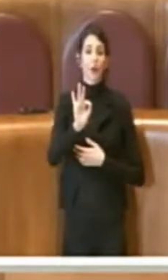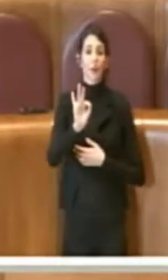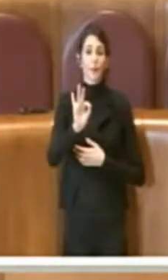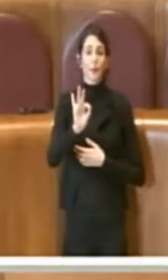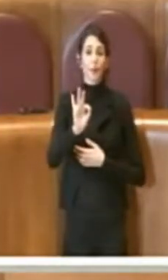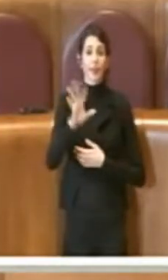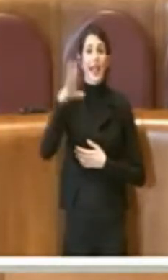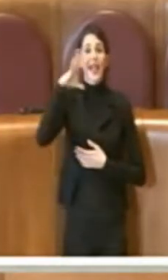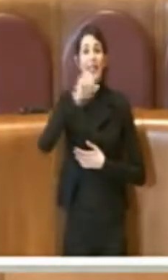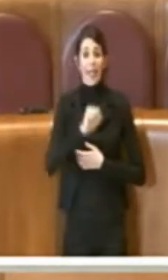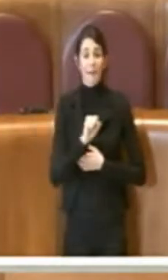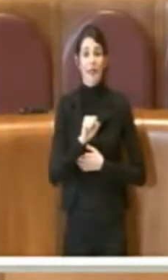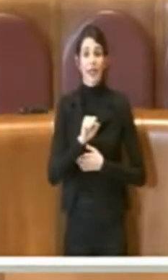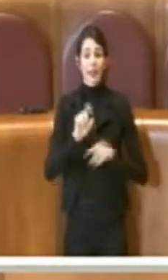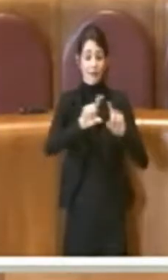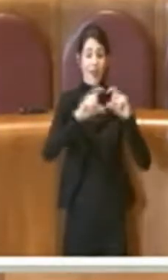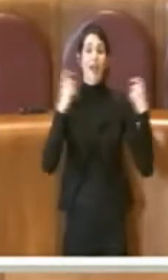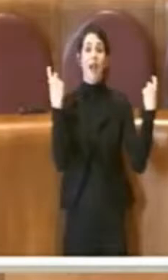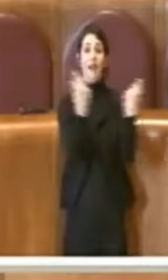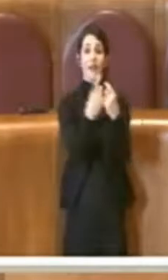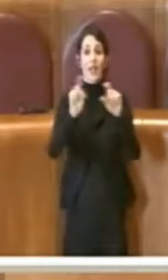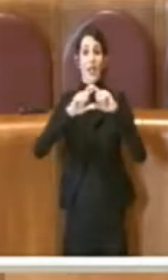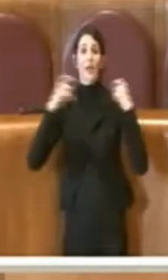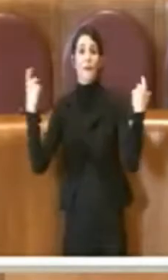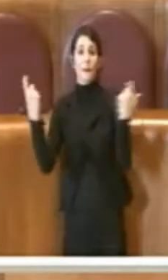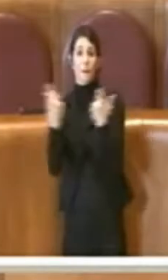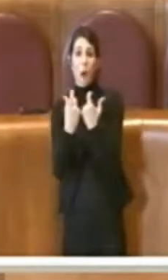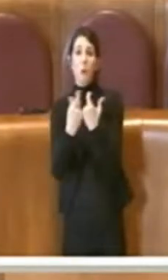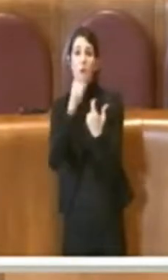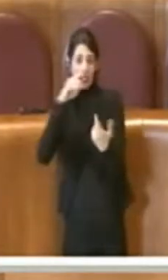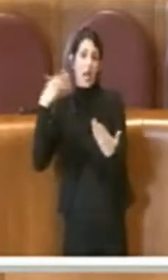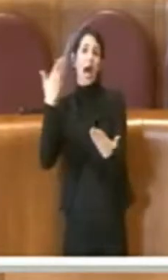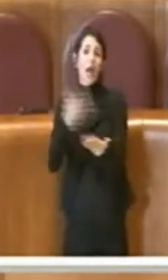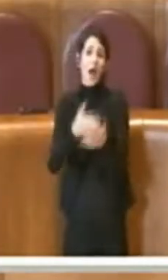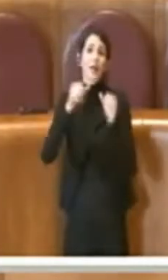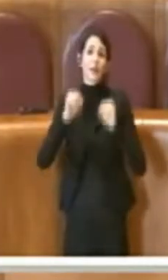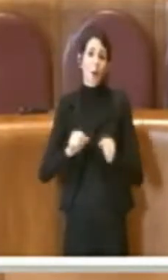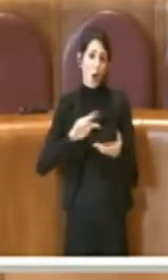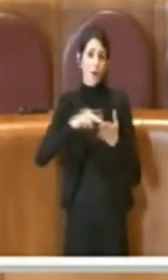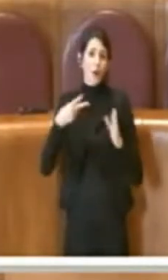individuare degli immobili dove gestire appunto